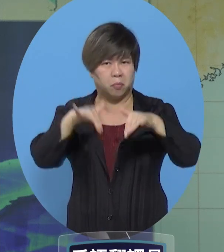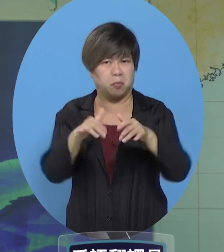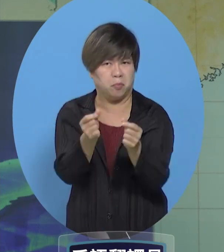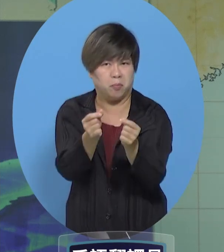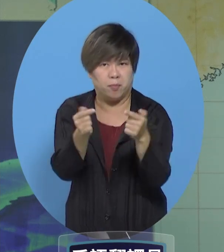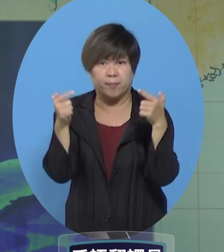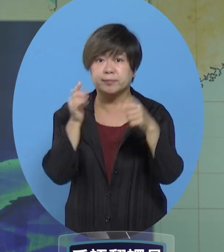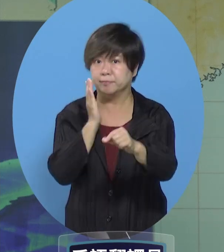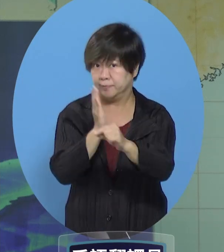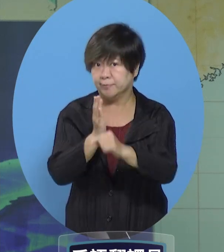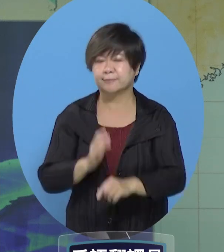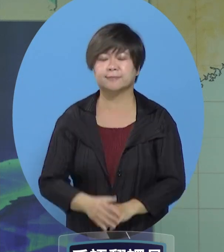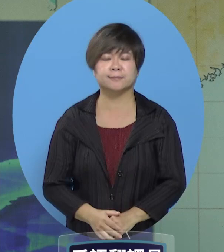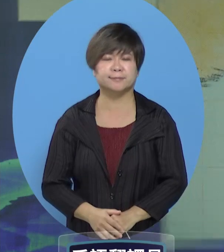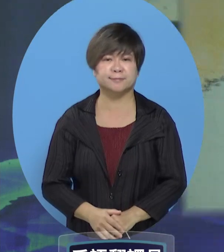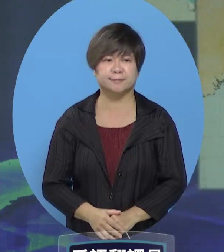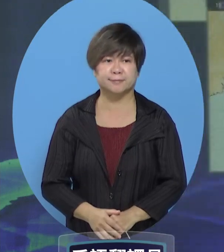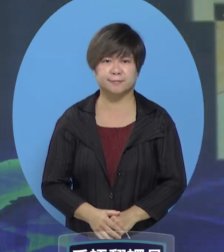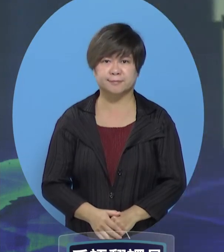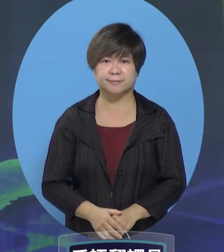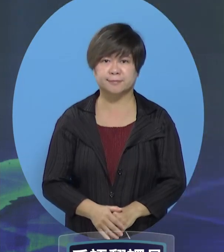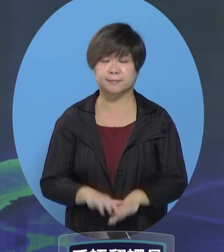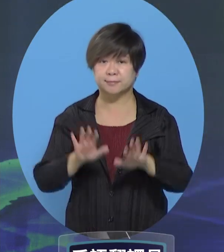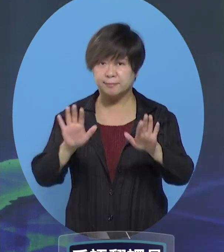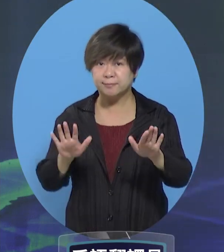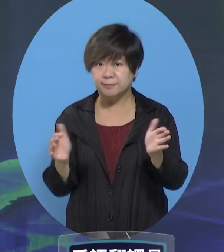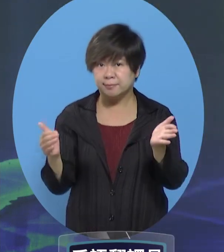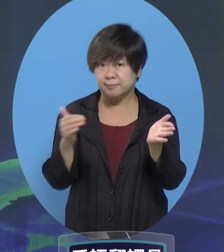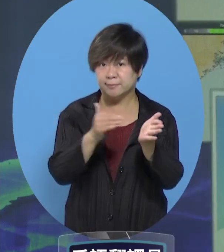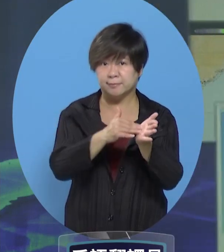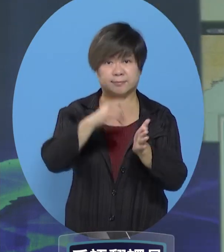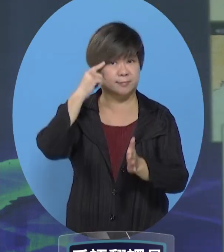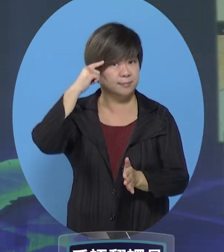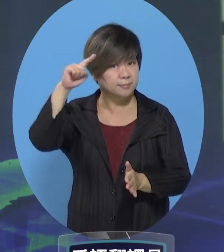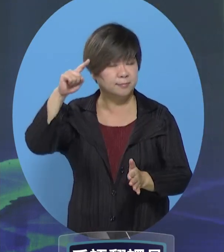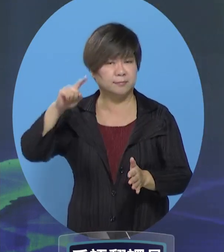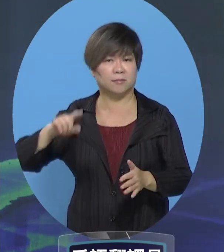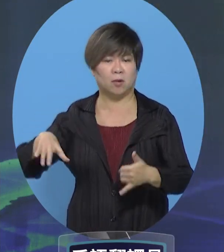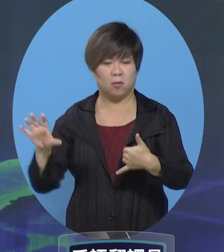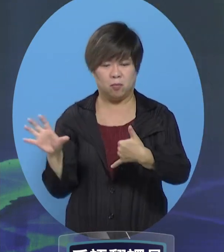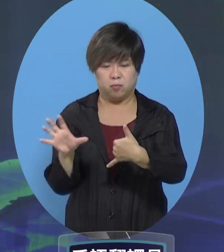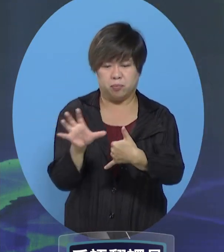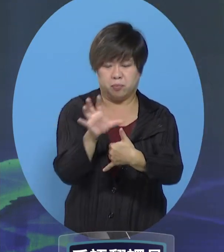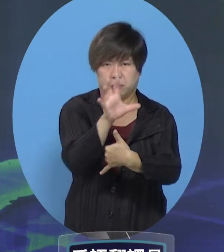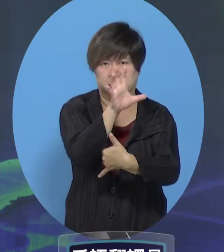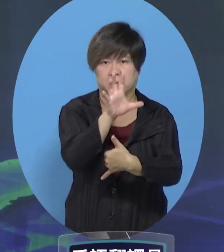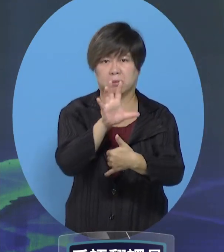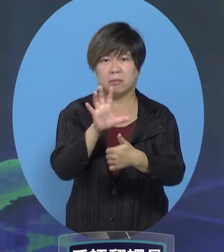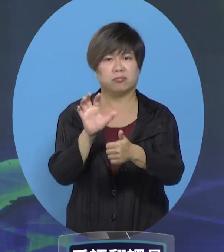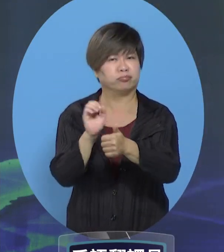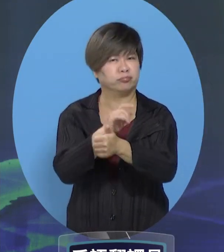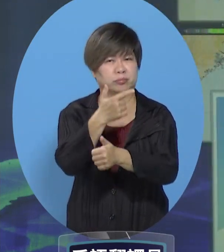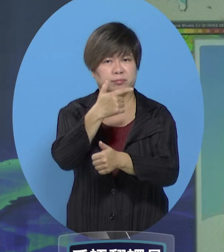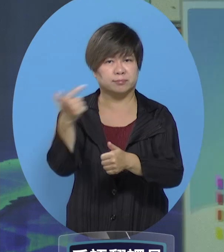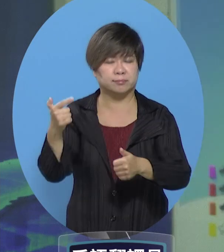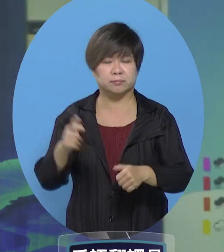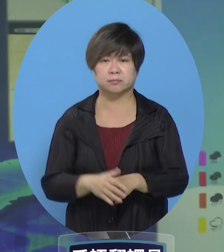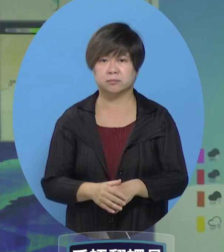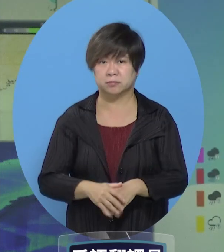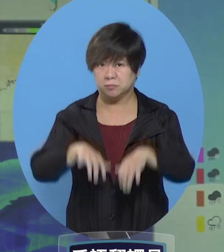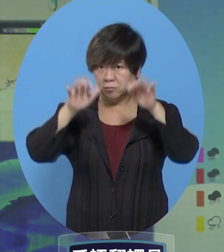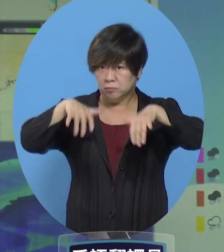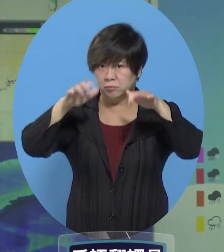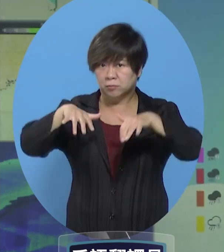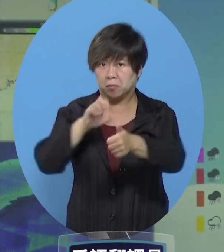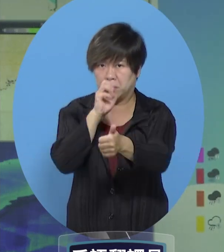们预估，从今天一直到明天，台风影响最显著的这个时段，豪雨特报的内容要提醒的